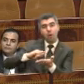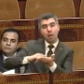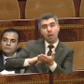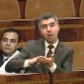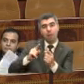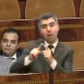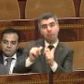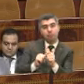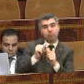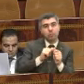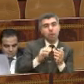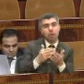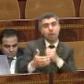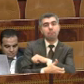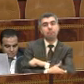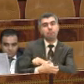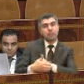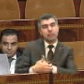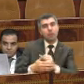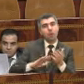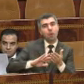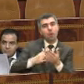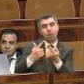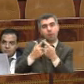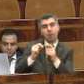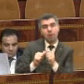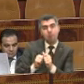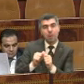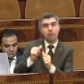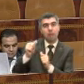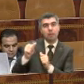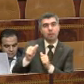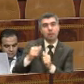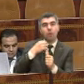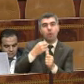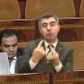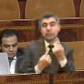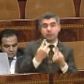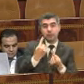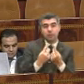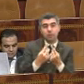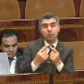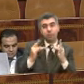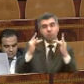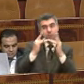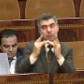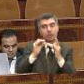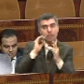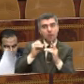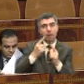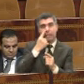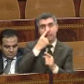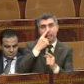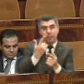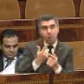بشير كيعانيوا الفقر والهشاشه بعد المسافه، ما استفدوا لا من الحي الجامعي بجامعه عبد الملك السعدي بتطوان او